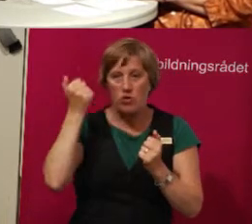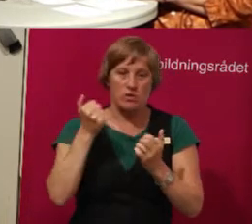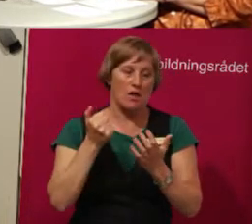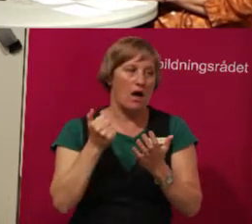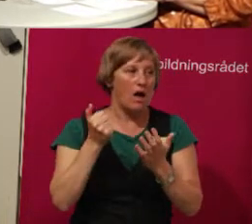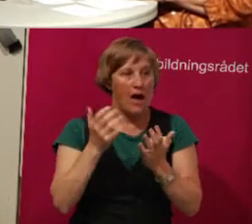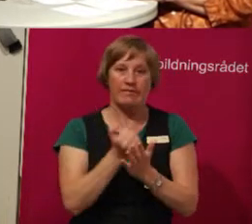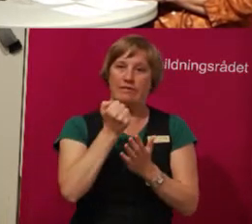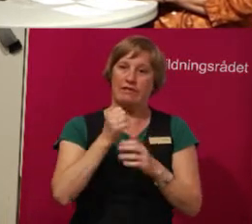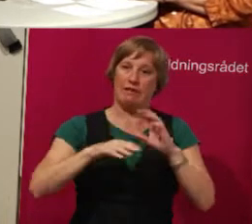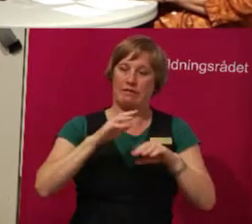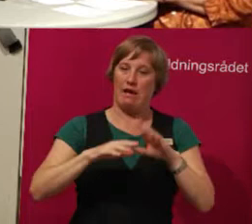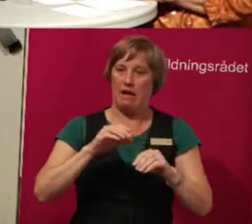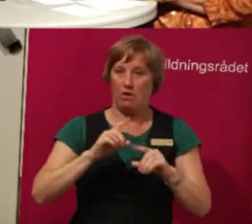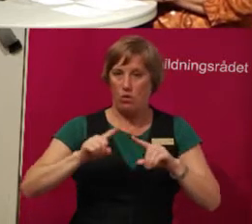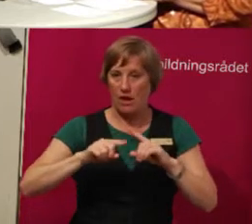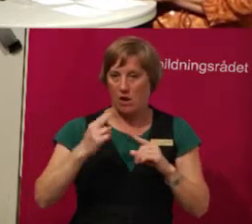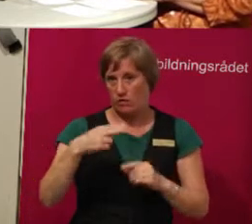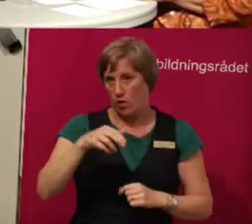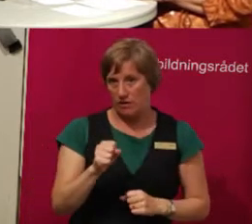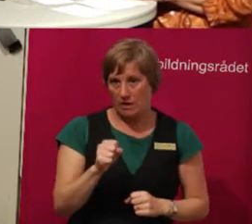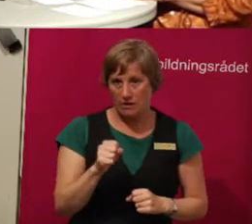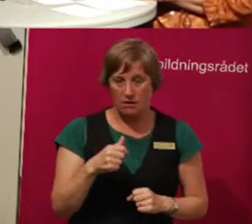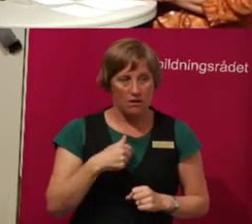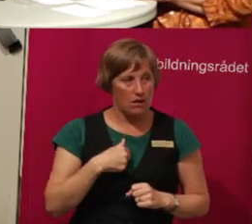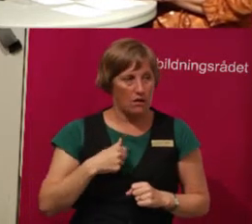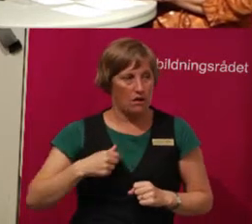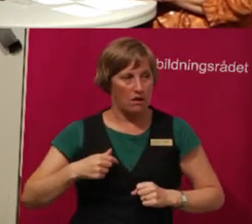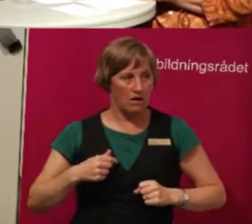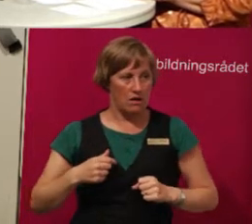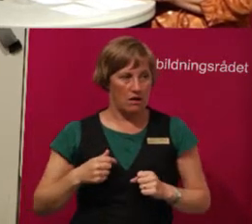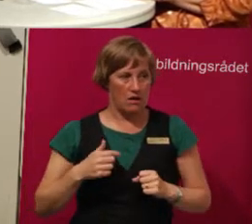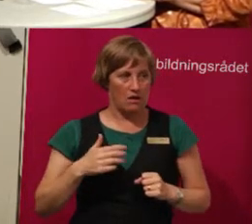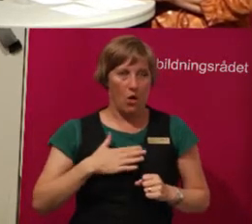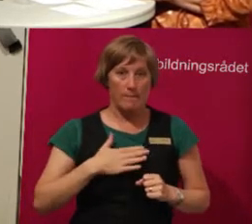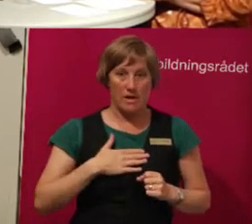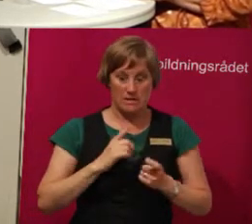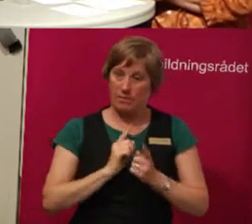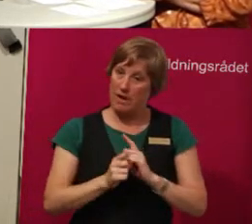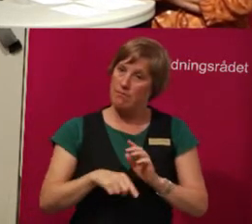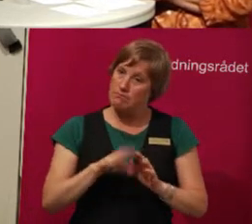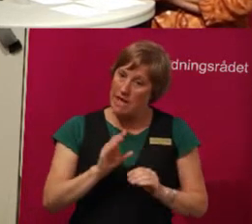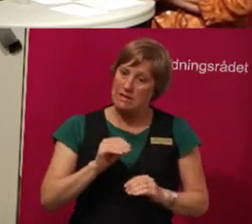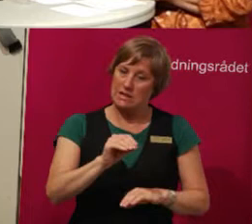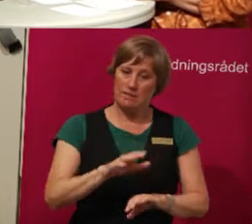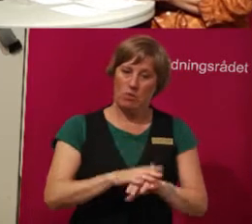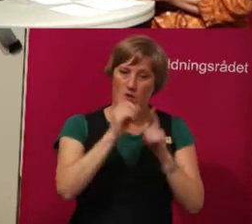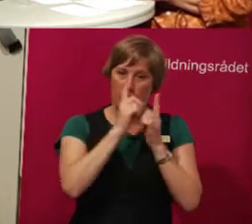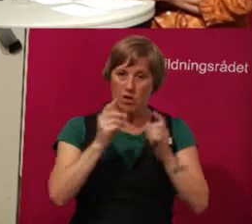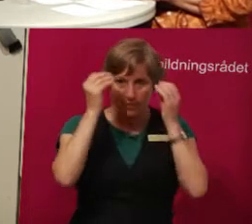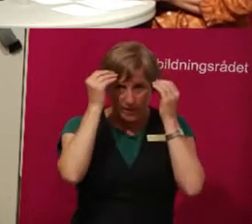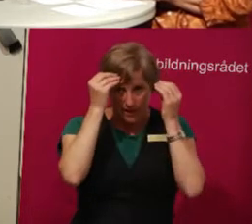de utmaningar vi står inför. Så jag skulle önska mig en enormt stor satsning på folkbildning.